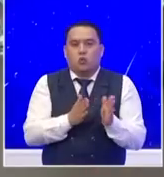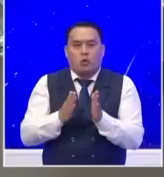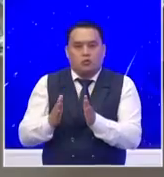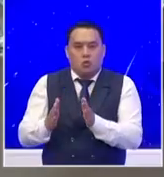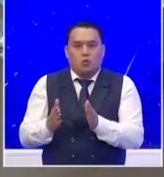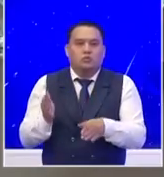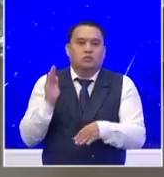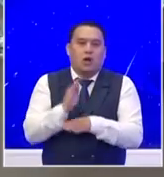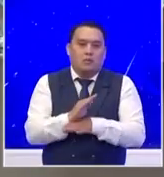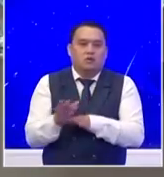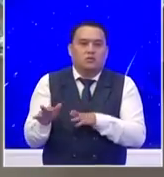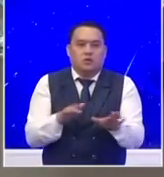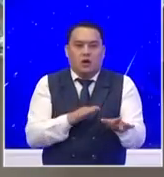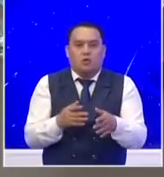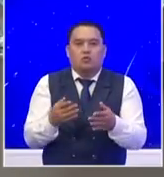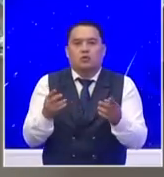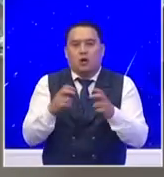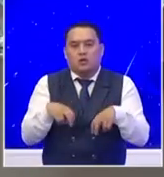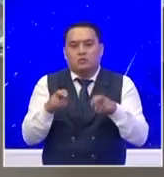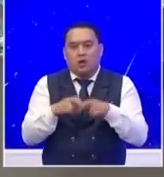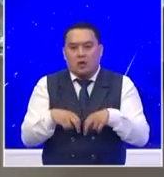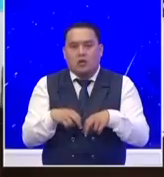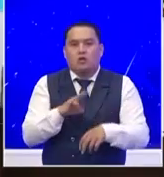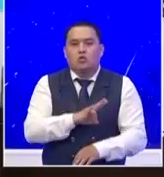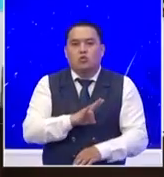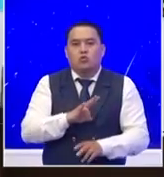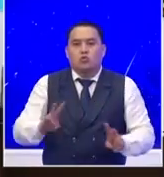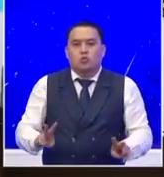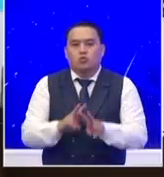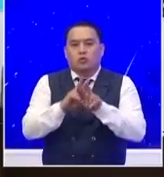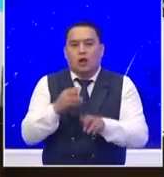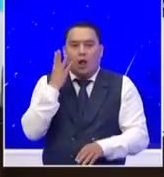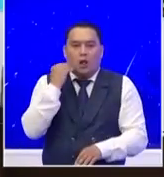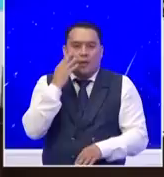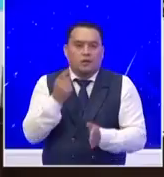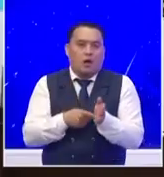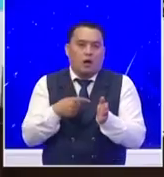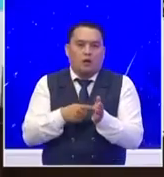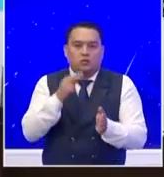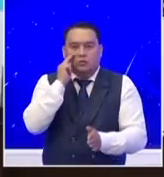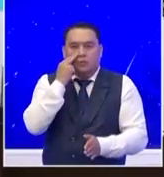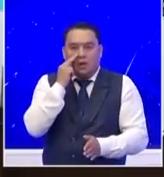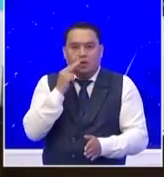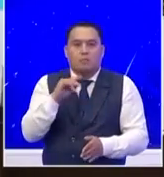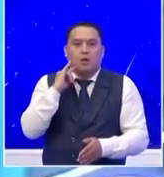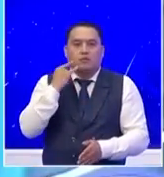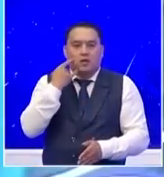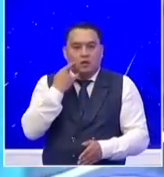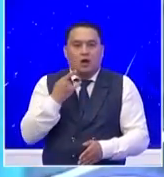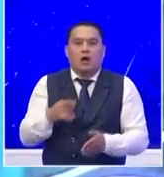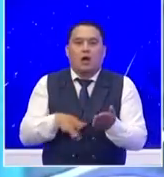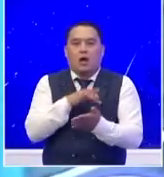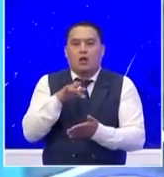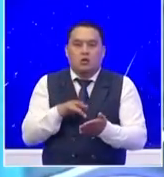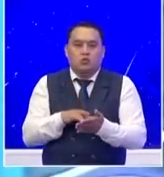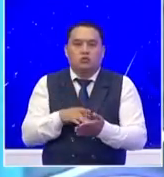бойынша қосымша шараларды қарастыруда. Яғни Нұр-Сұлтан, Алматы, Қарағанды, Шымкент, Павлодар және Екібастұз қаласында